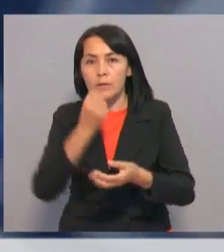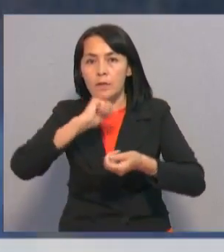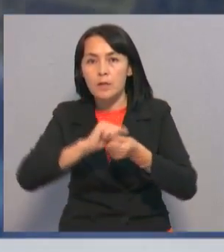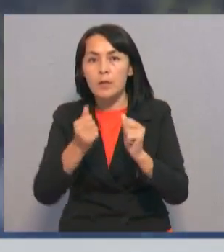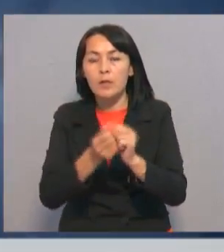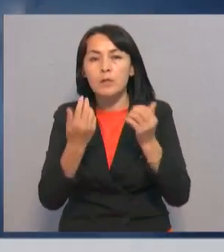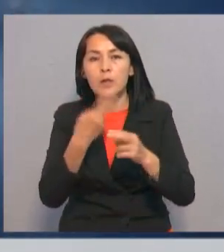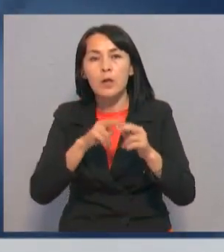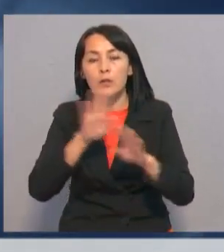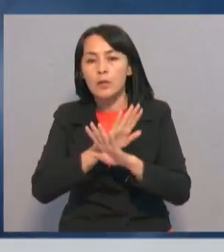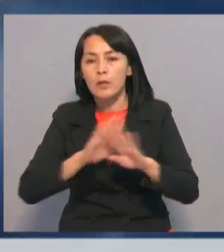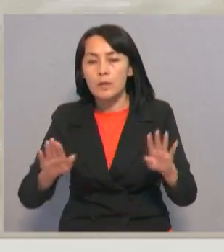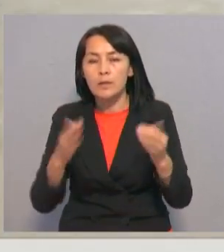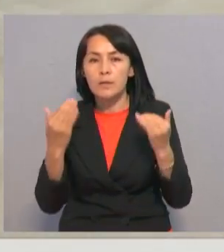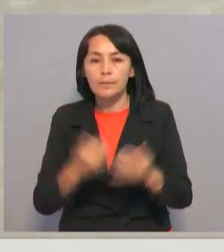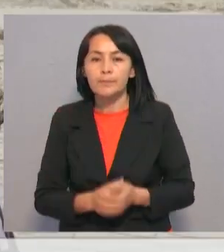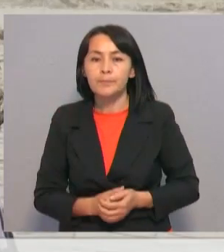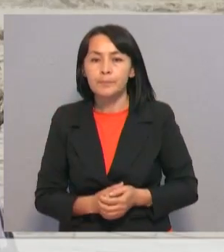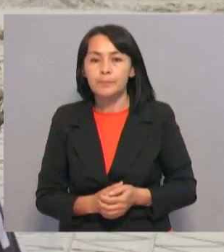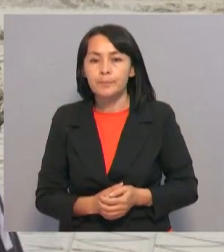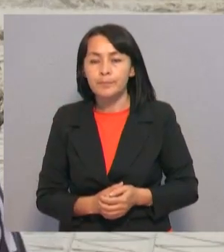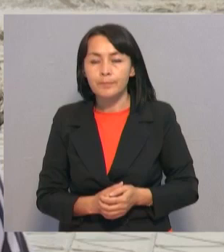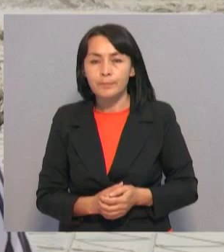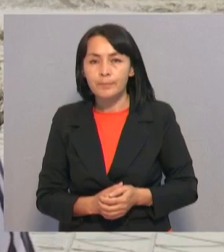компетентными органами, которые не приняли никаких мер.